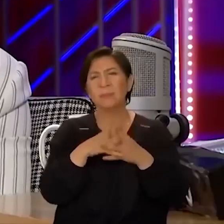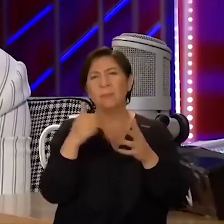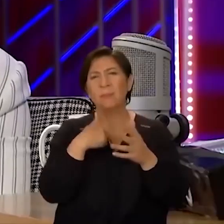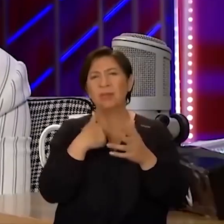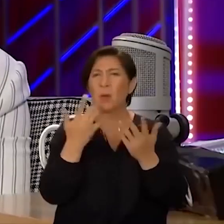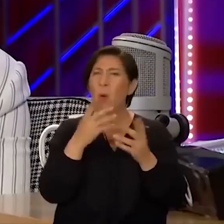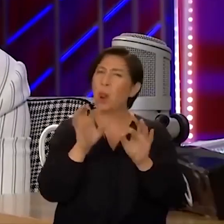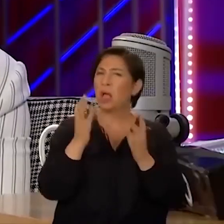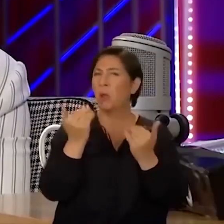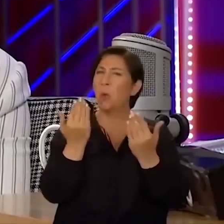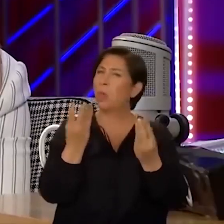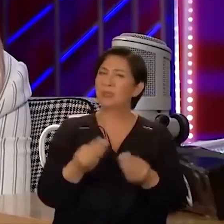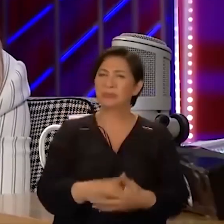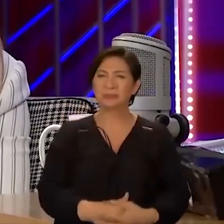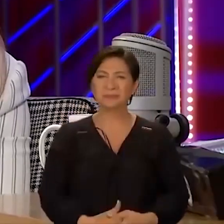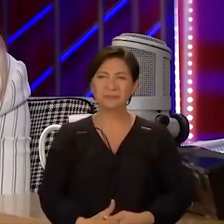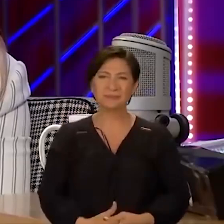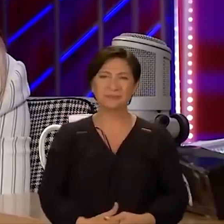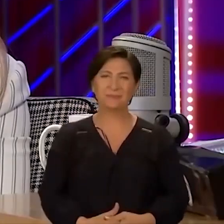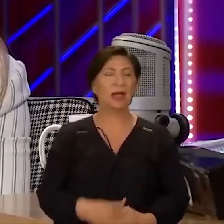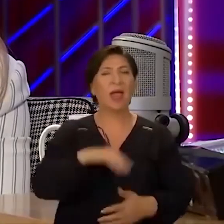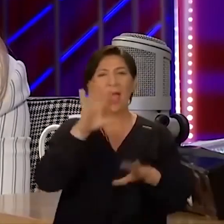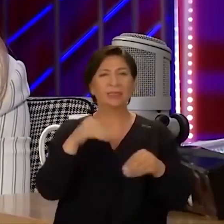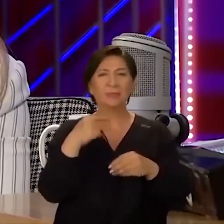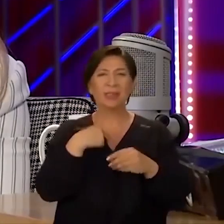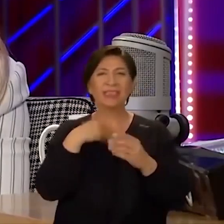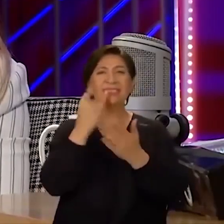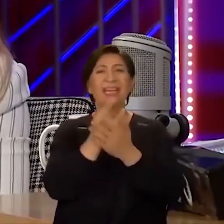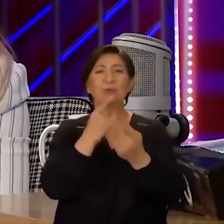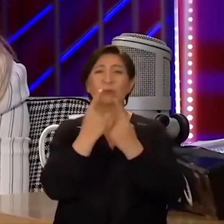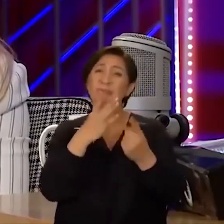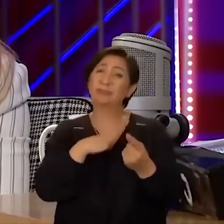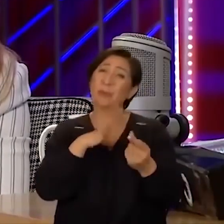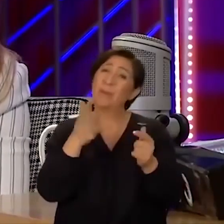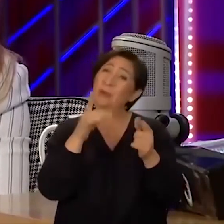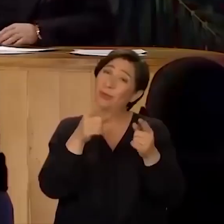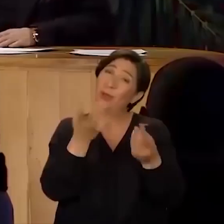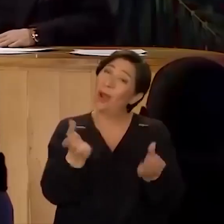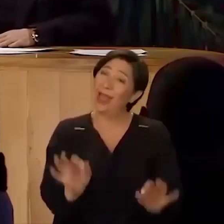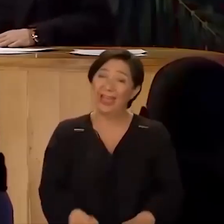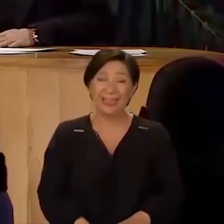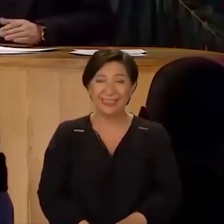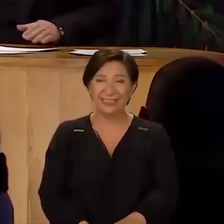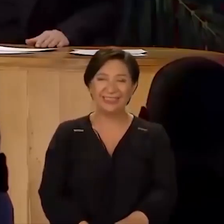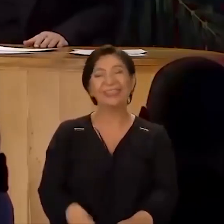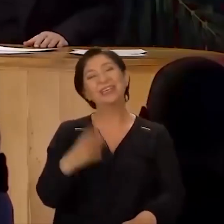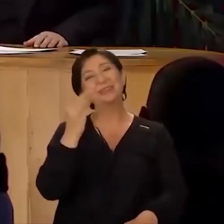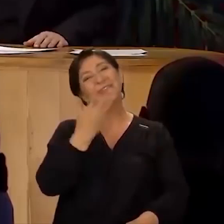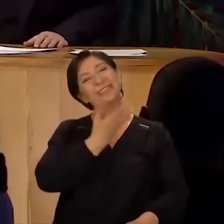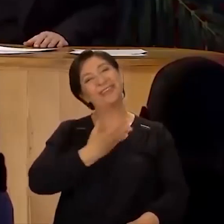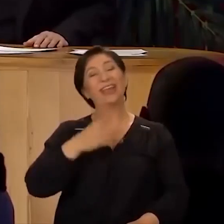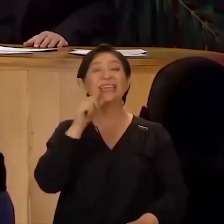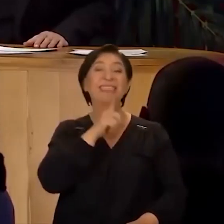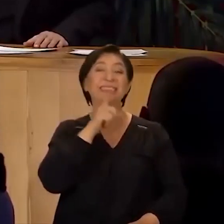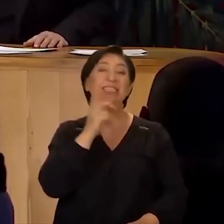bana belki seksi geliyor Yani herkes bende seks konuşmak istiyor o yüzden belki ki çok